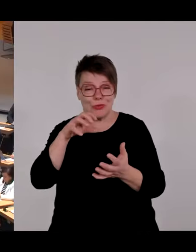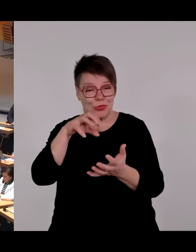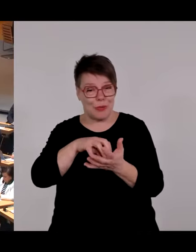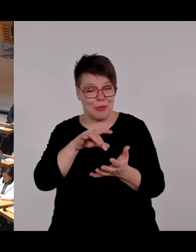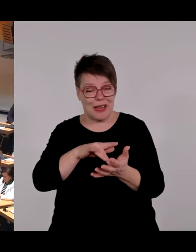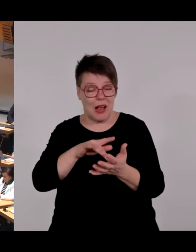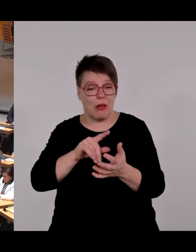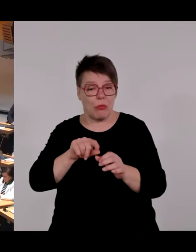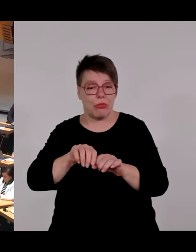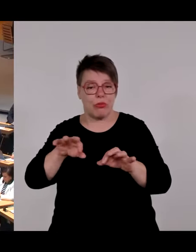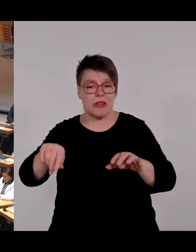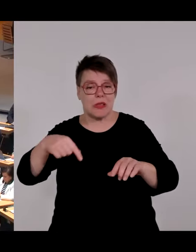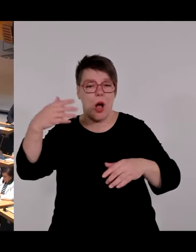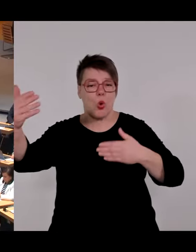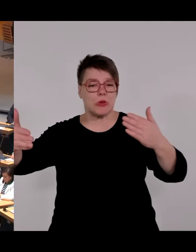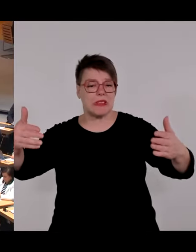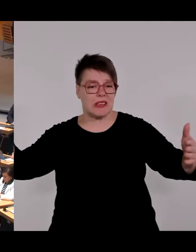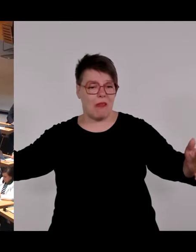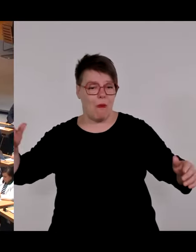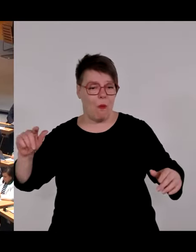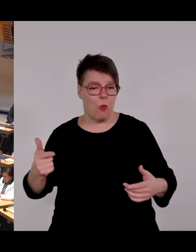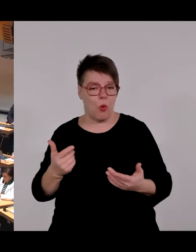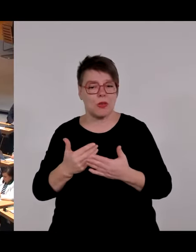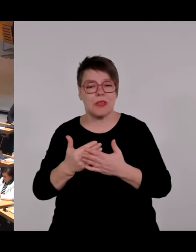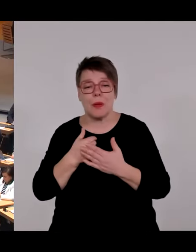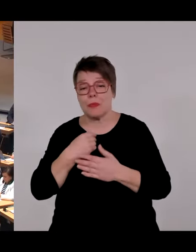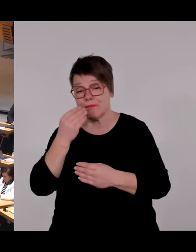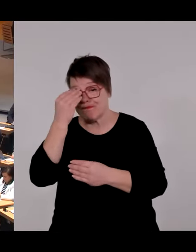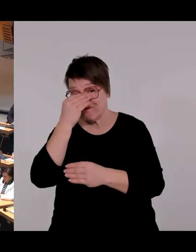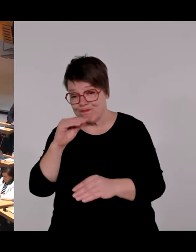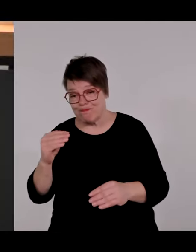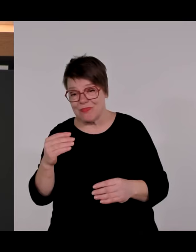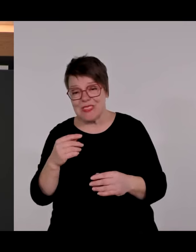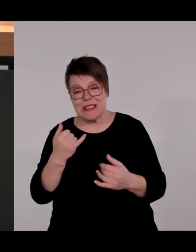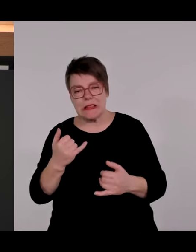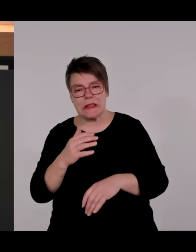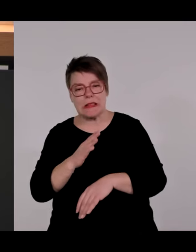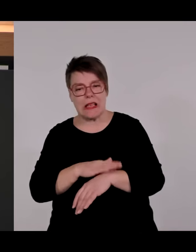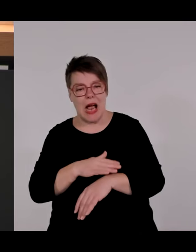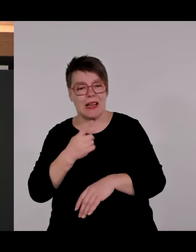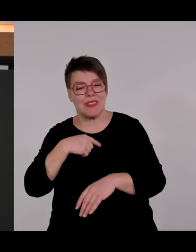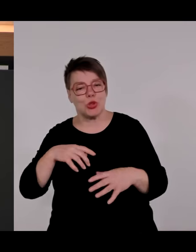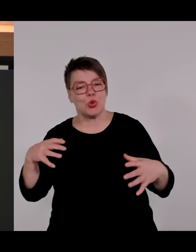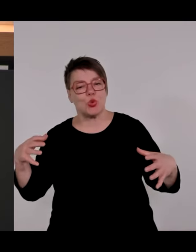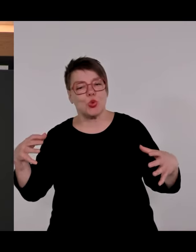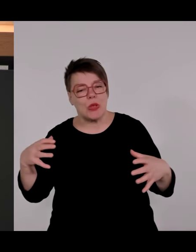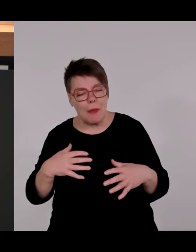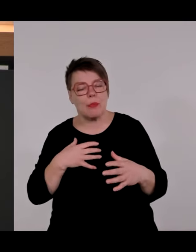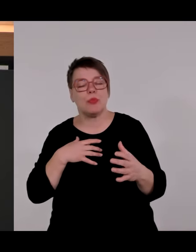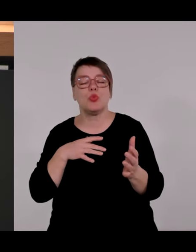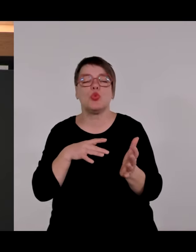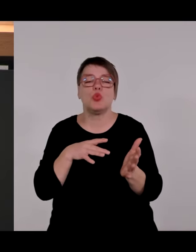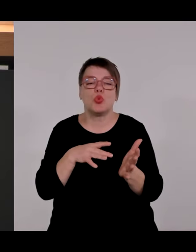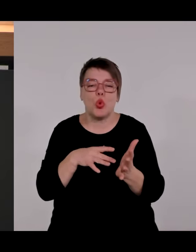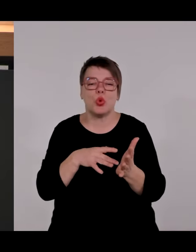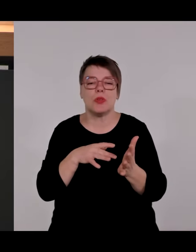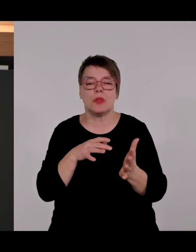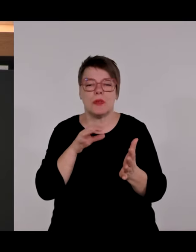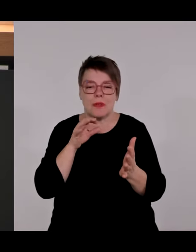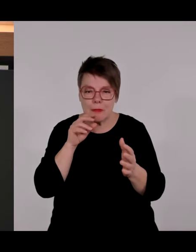Und jetzt werden Sie natürlich wieder sagen, ja, und warum macht dieser böse Bezirk denn nichts? Nun, Erstens, meine Damen und Herren, kennen Sie die